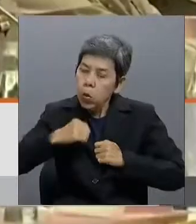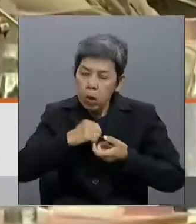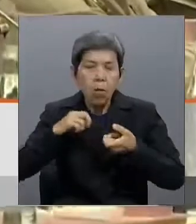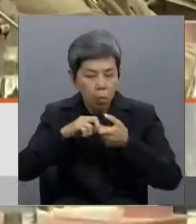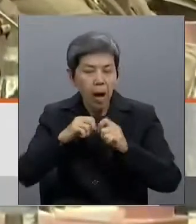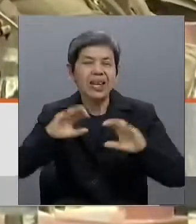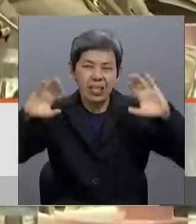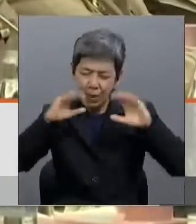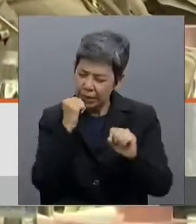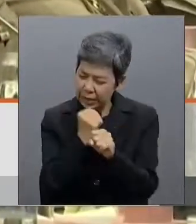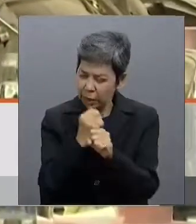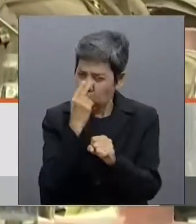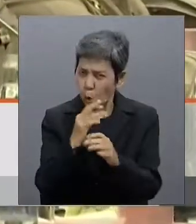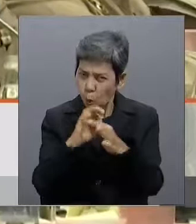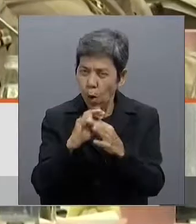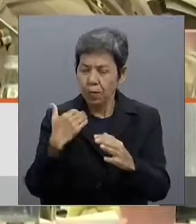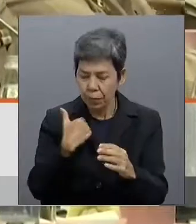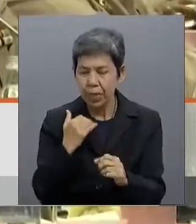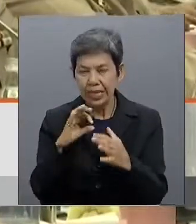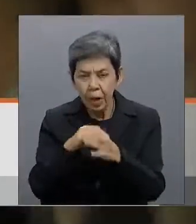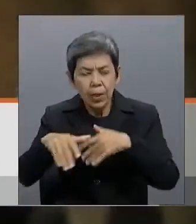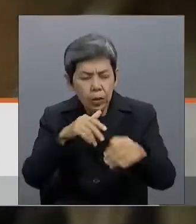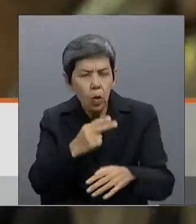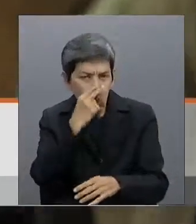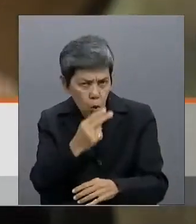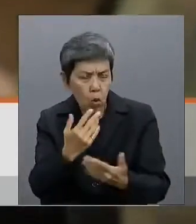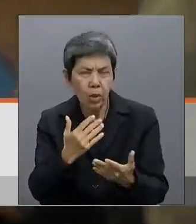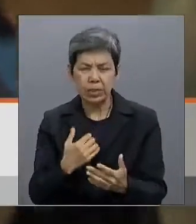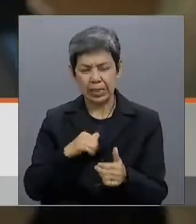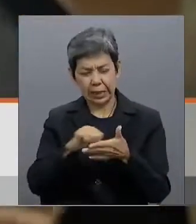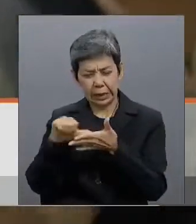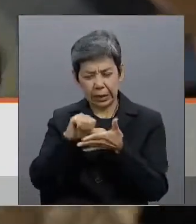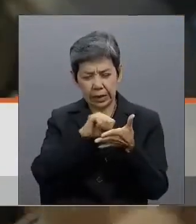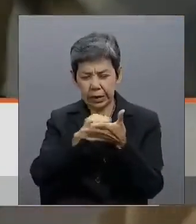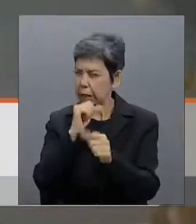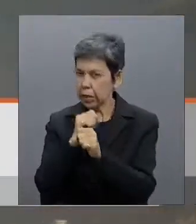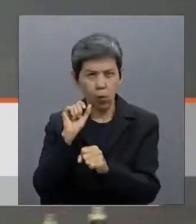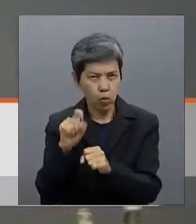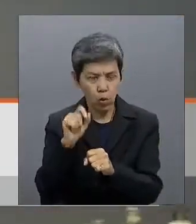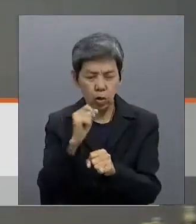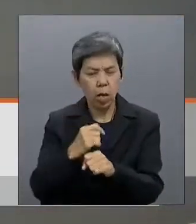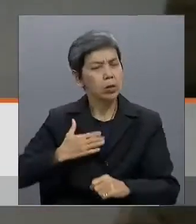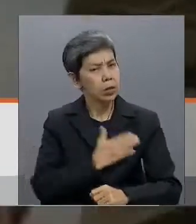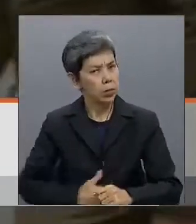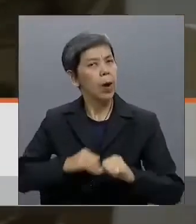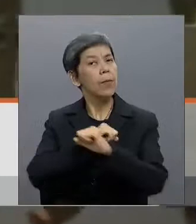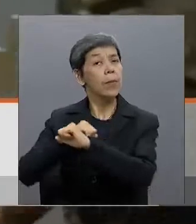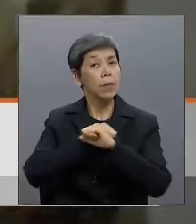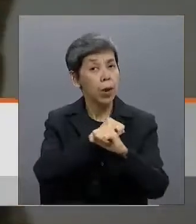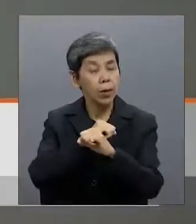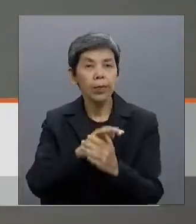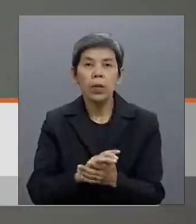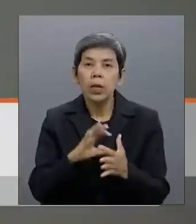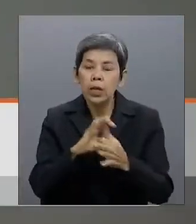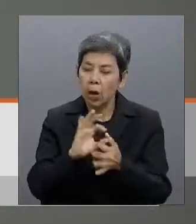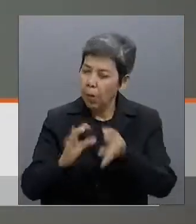าที่รัฐบาลให้ความสำคัญและอยู่ในความสนใจของประชาชนต้องเร่งแก้ปัญหาโดยเร็วเพื่อป้องกันสุขภาพแล้วก็โดยงด